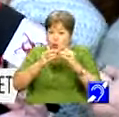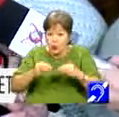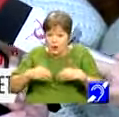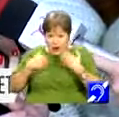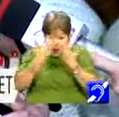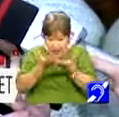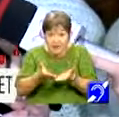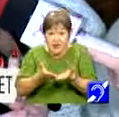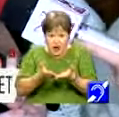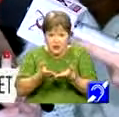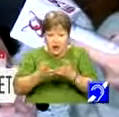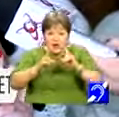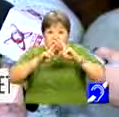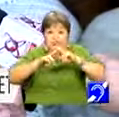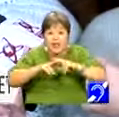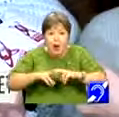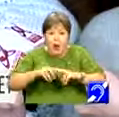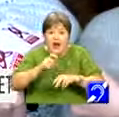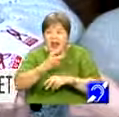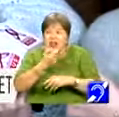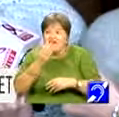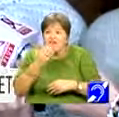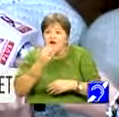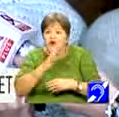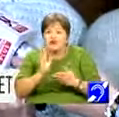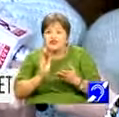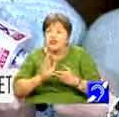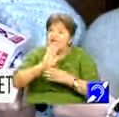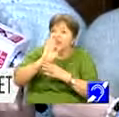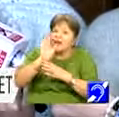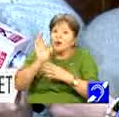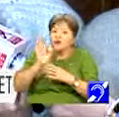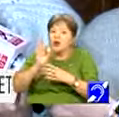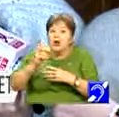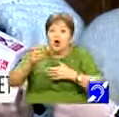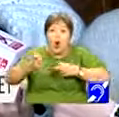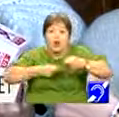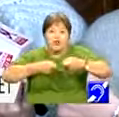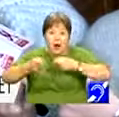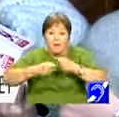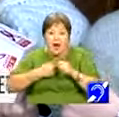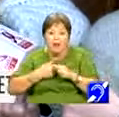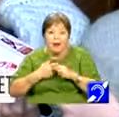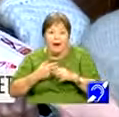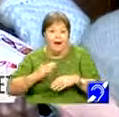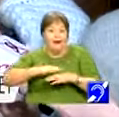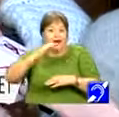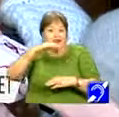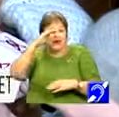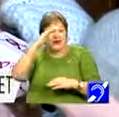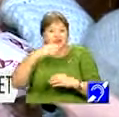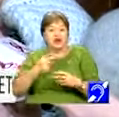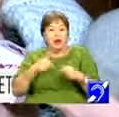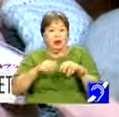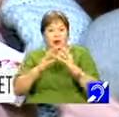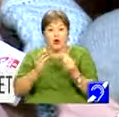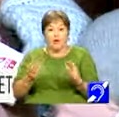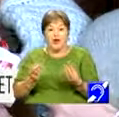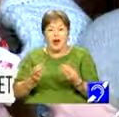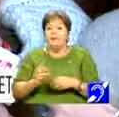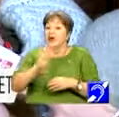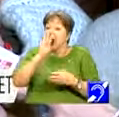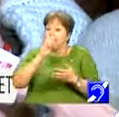stau nefolosite iar contrabanda este în floare în România și patru